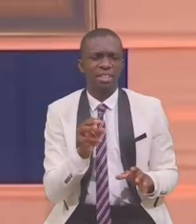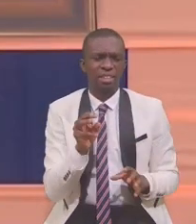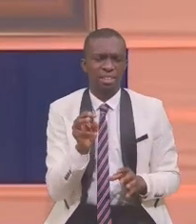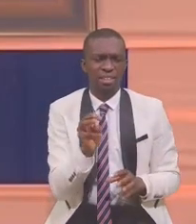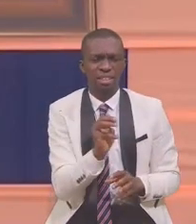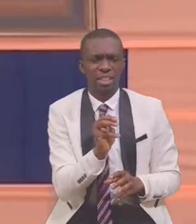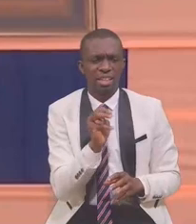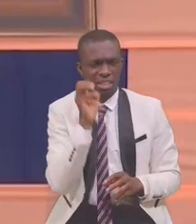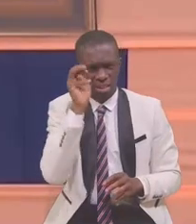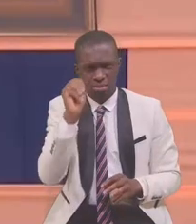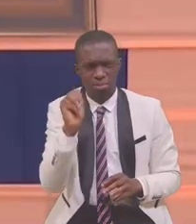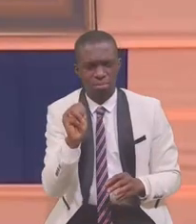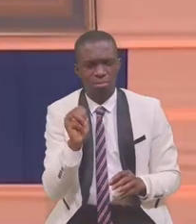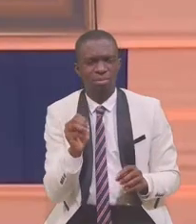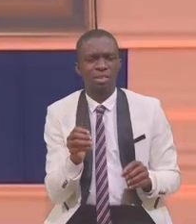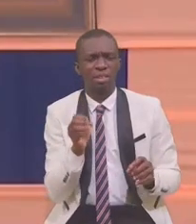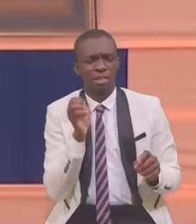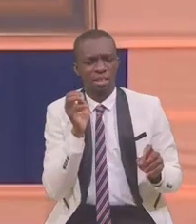le monde les a haï